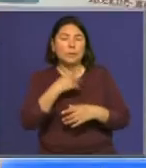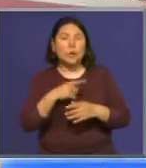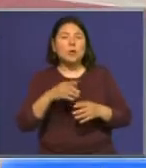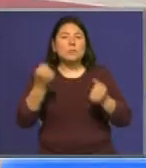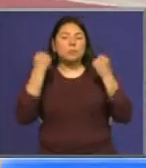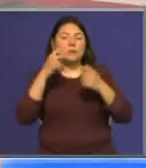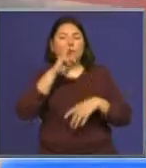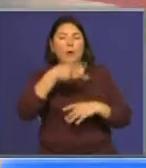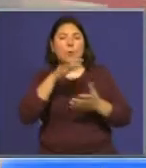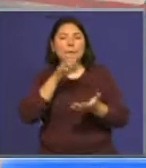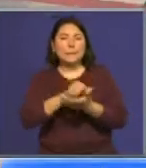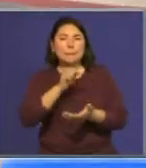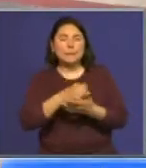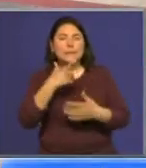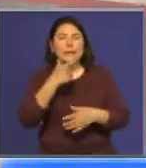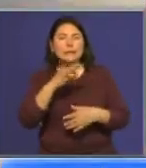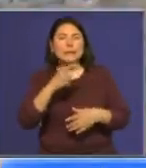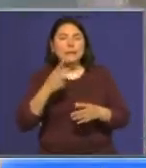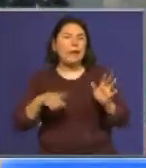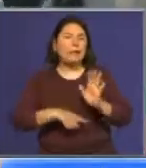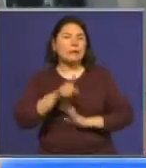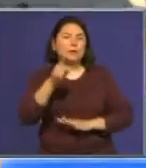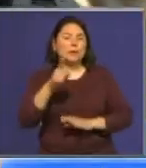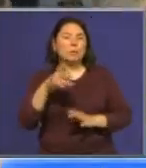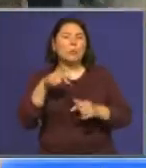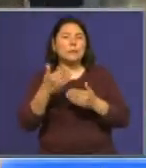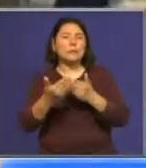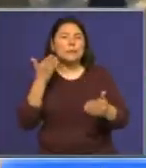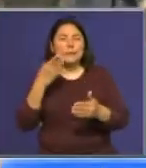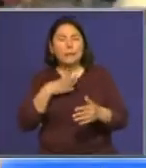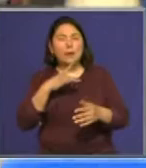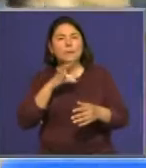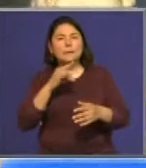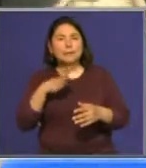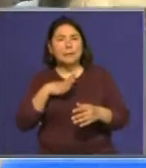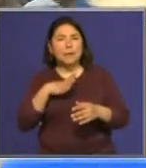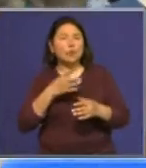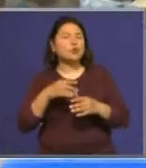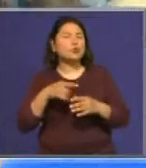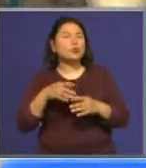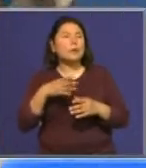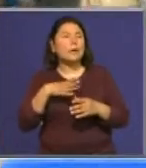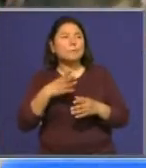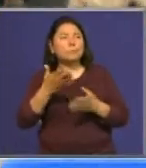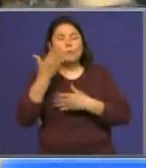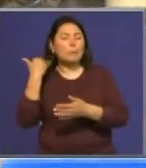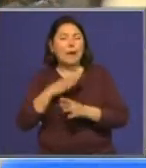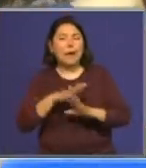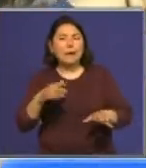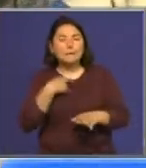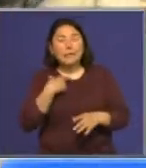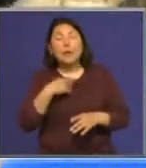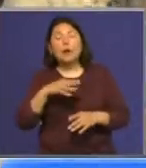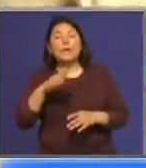түрімен тұрақты айналысып келеді. Ғазиздің бұл алғашқы алтыны. Бұған дейінгі жарыстарда бақ сынағанымен жолы болмаған. Оған жеребе қарсылас етіп